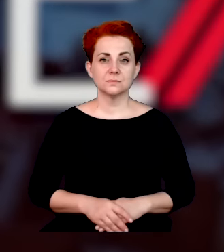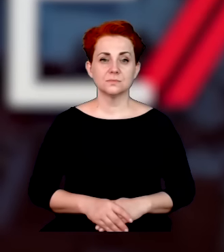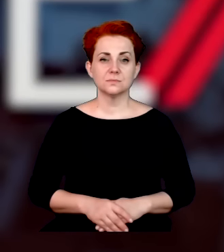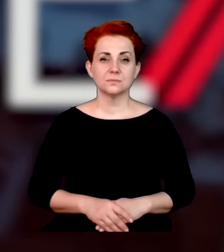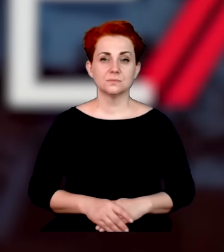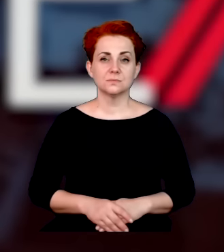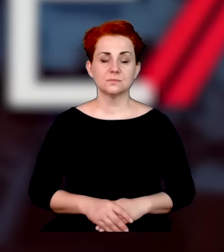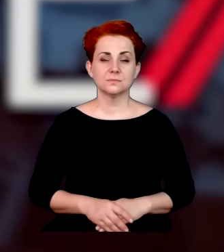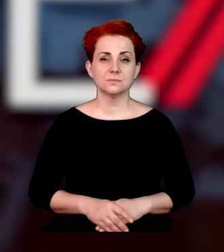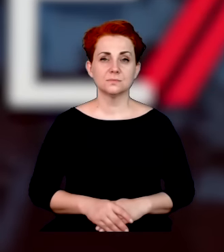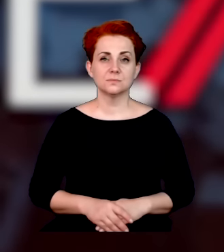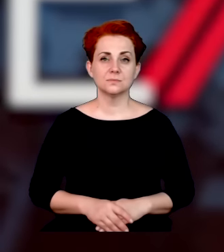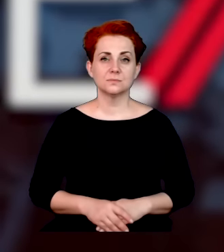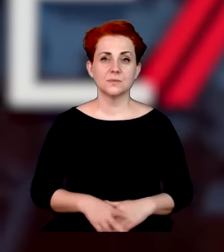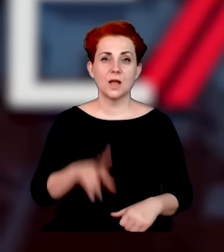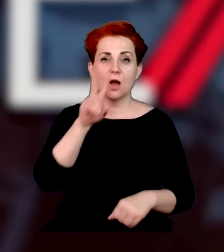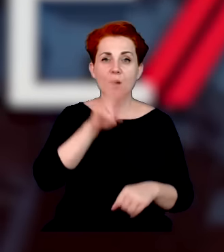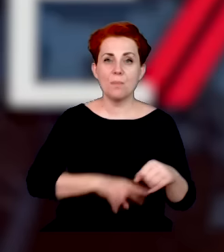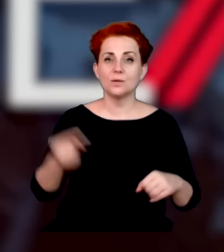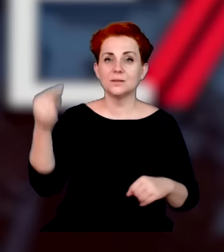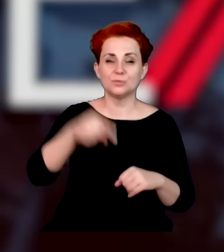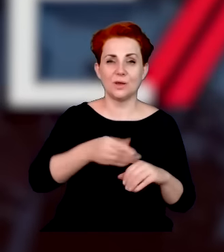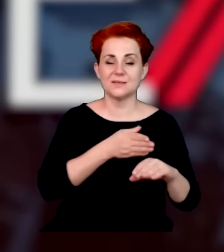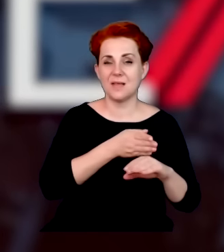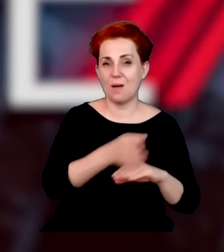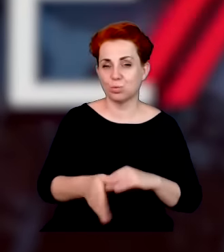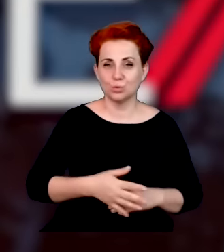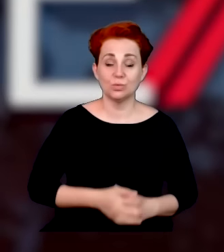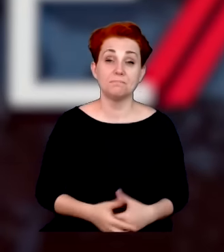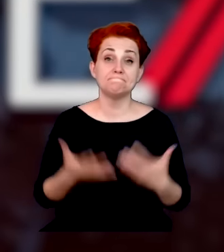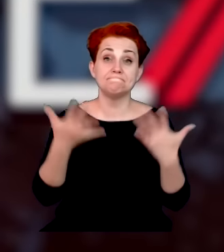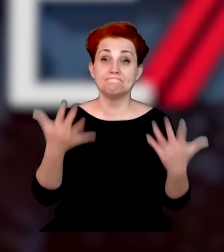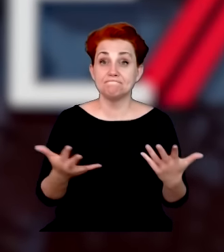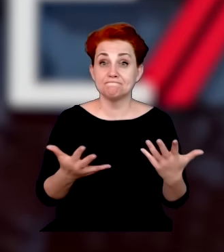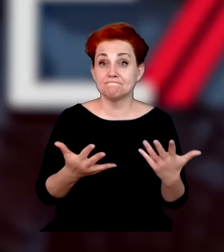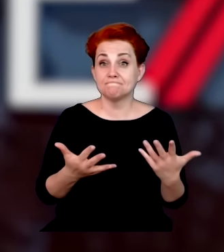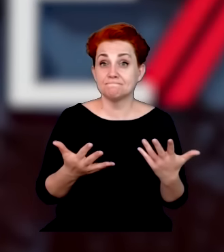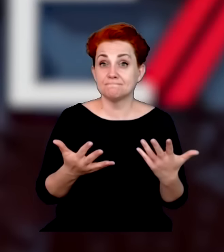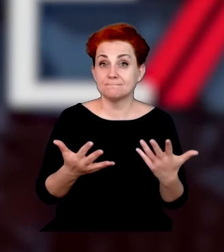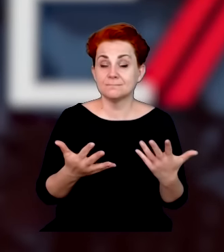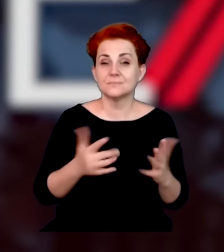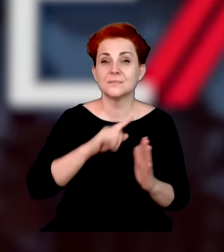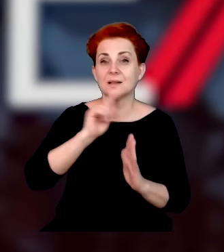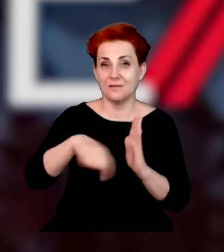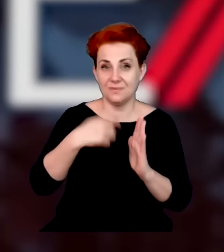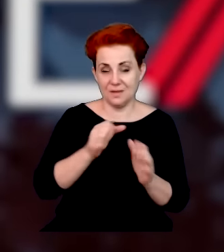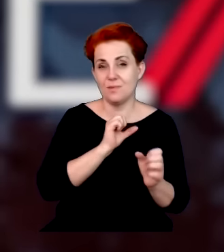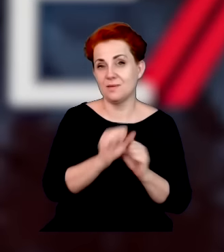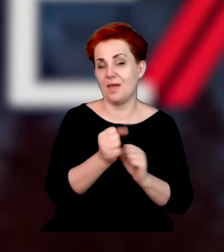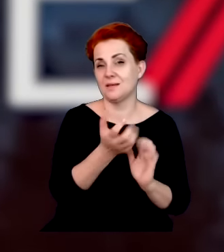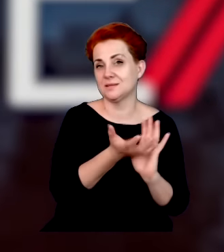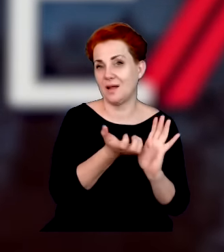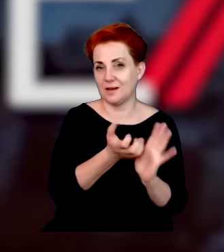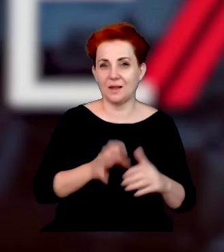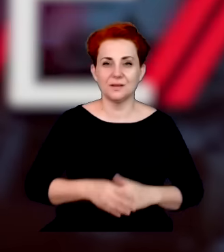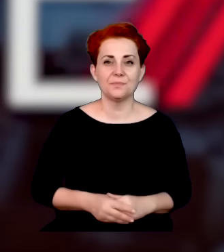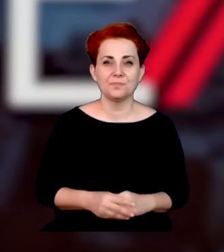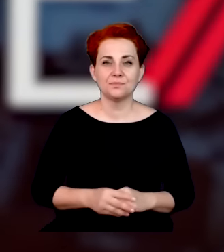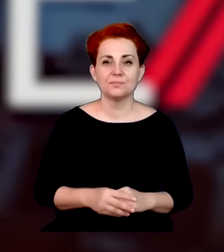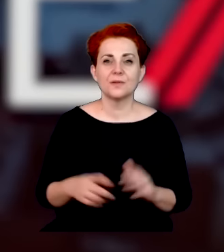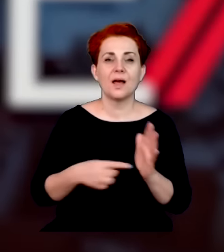Bo policja przybyła na miejsce zdarzenia po czasie. No cóż, może usiądą do waru. Materiał filmowy przecież jest. A kolejne materiały pokażemy